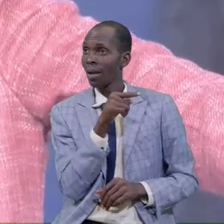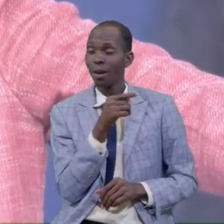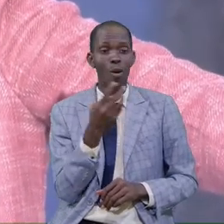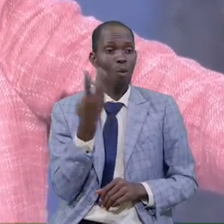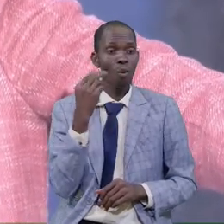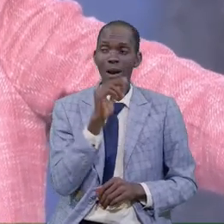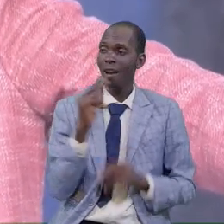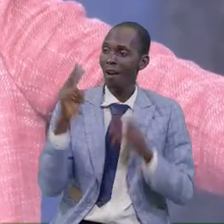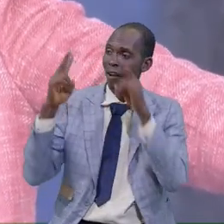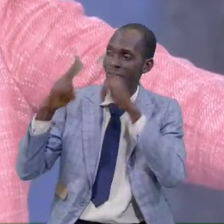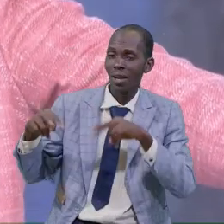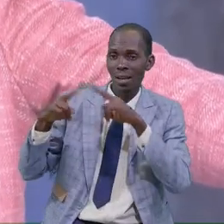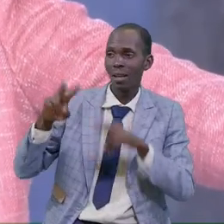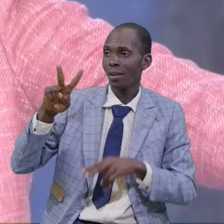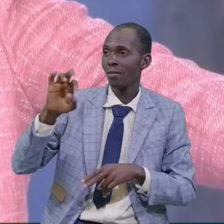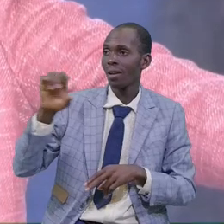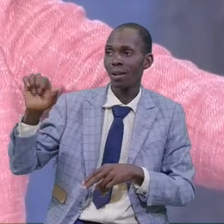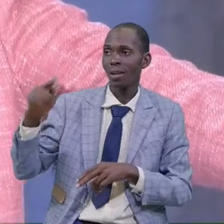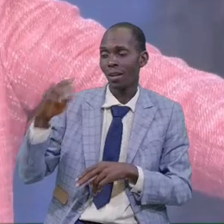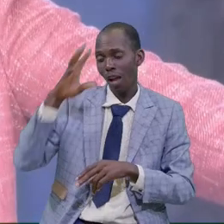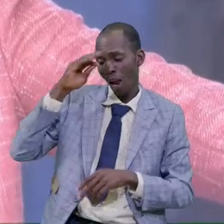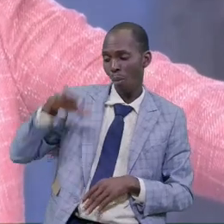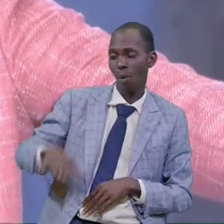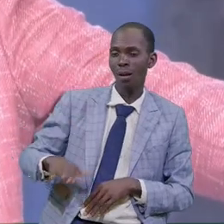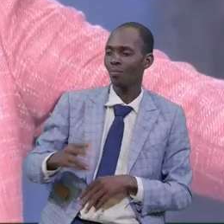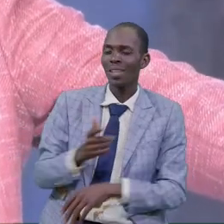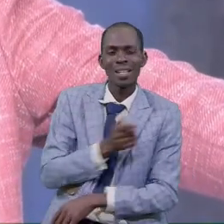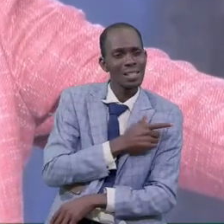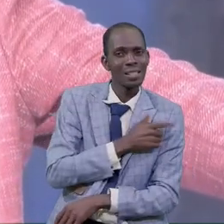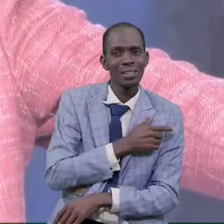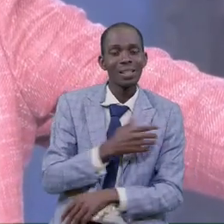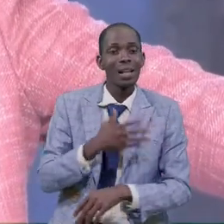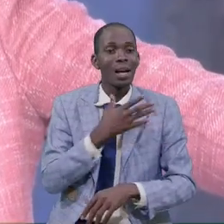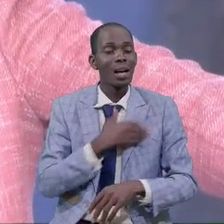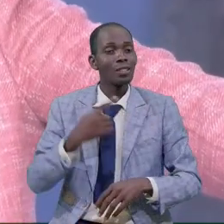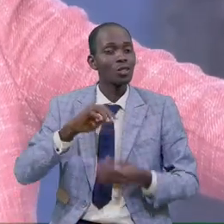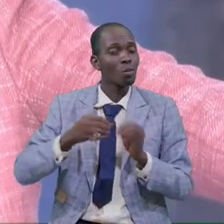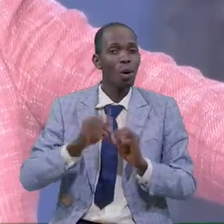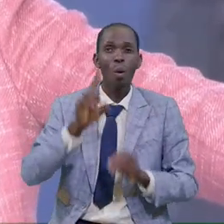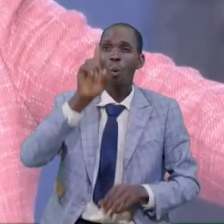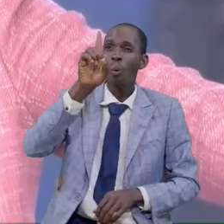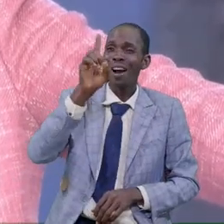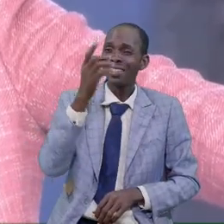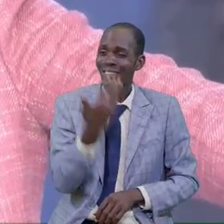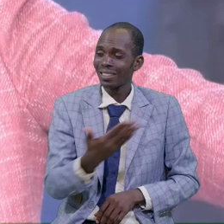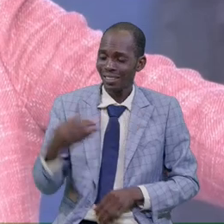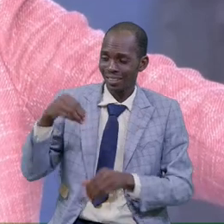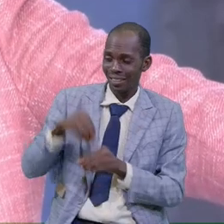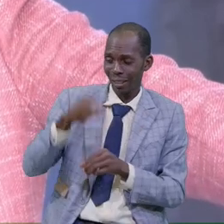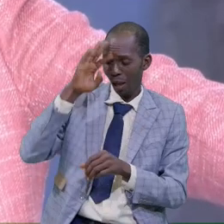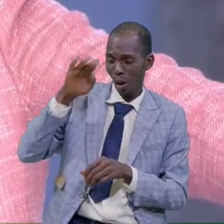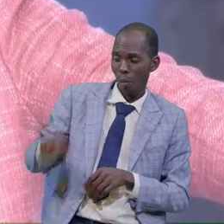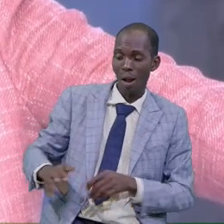du village. Il était un paresseux. Et la première chose dans sa vie, quand il était jeune, c'est